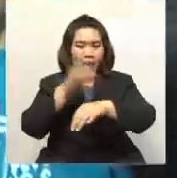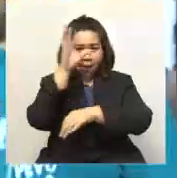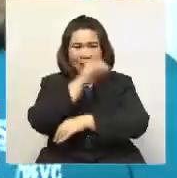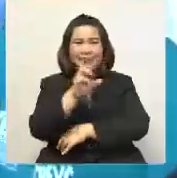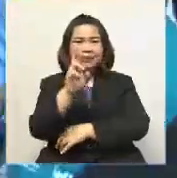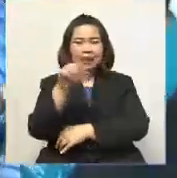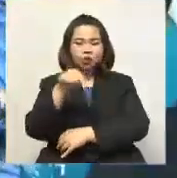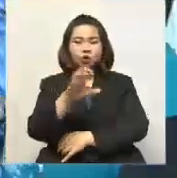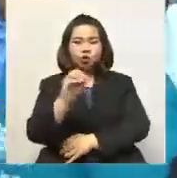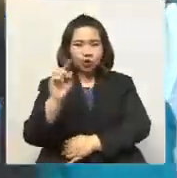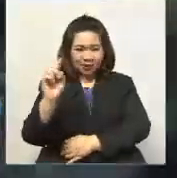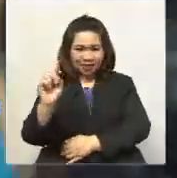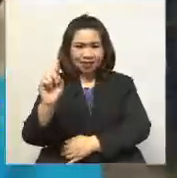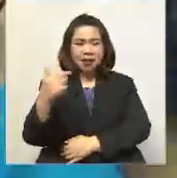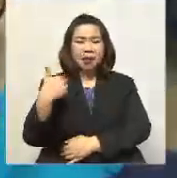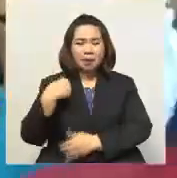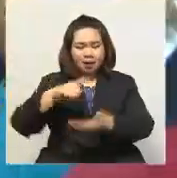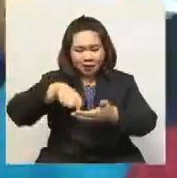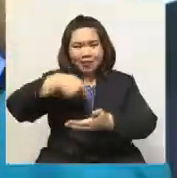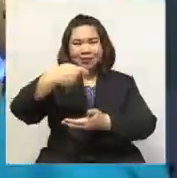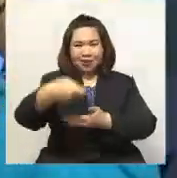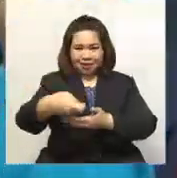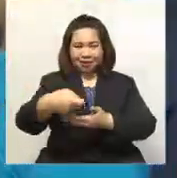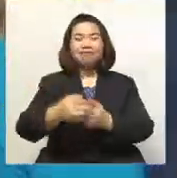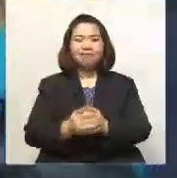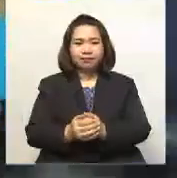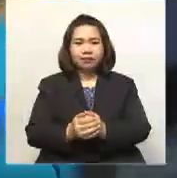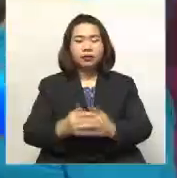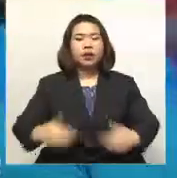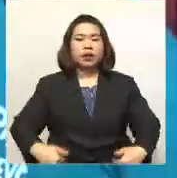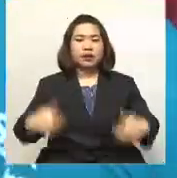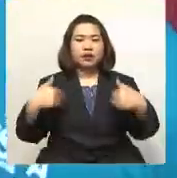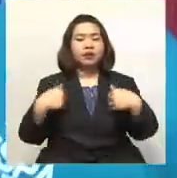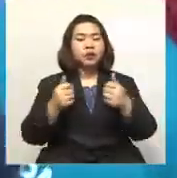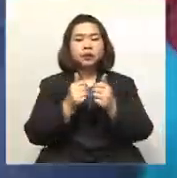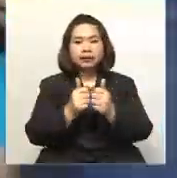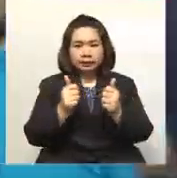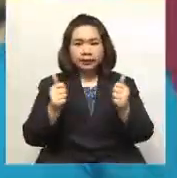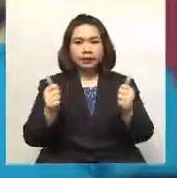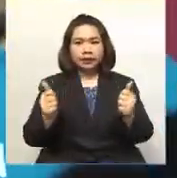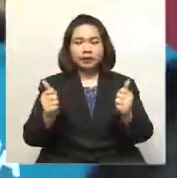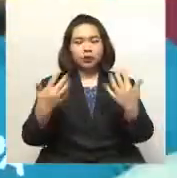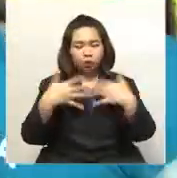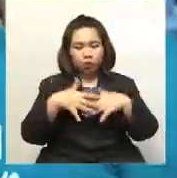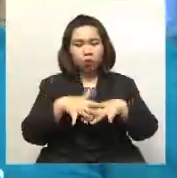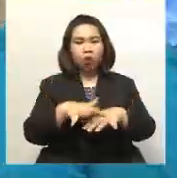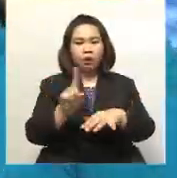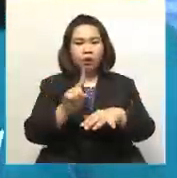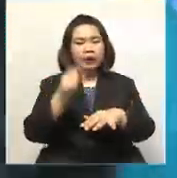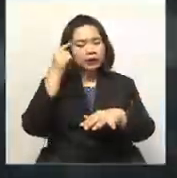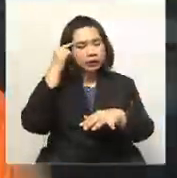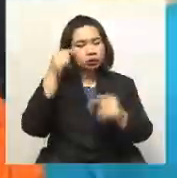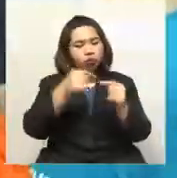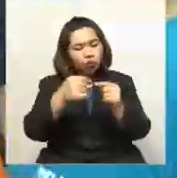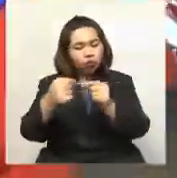คืนหรือที่ชาวล้านนาเขาเรียกกันว่าเป่งปุ๊ดค่ะไปร่วมกันตักบาตรเพื่อความเป็นสิริมงคลในชีวิตแล้วก็ร่วมกันสืบสานประเพณี